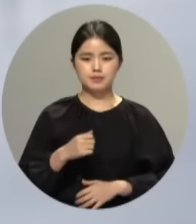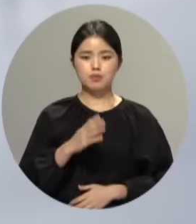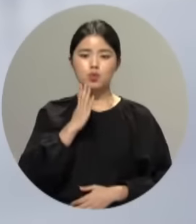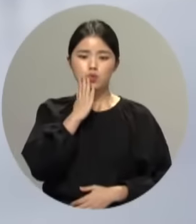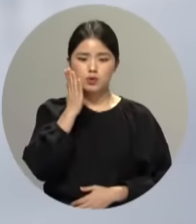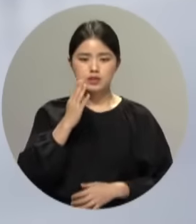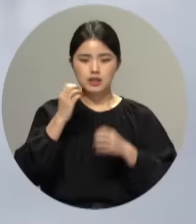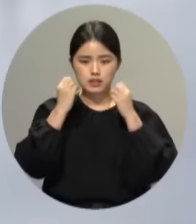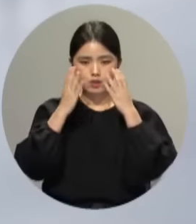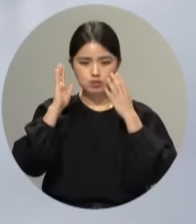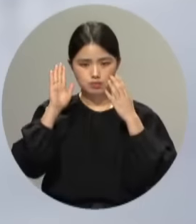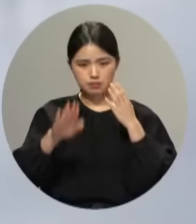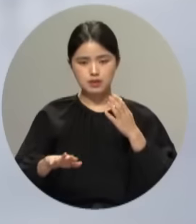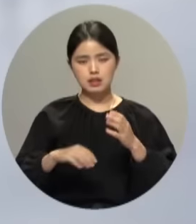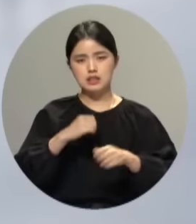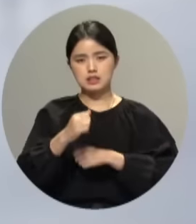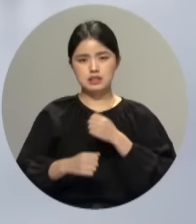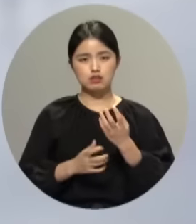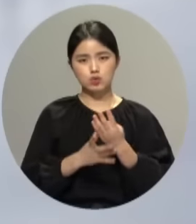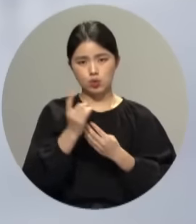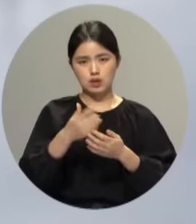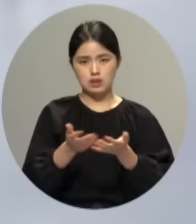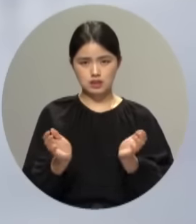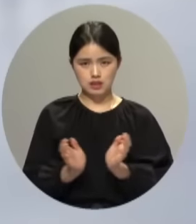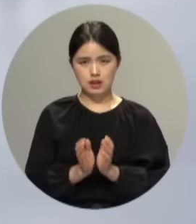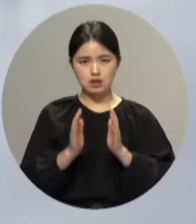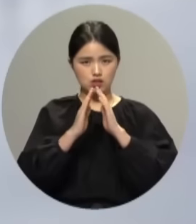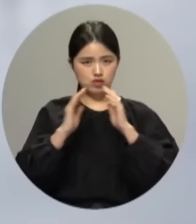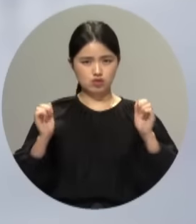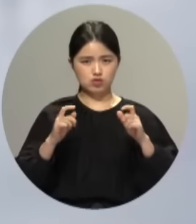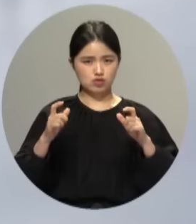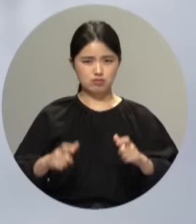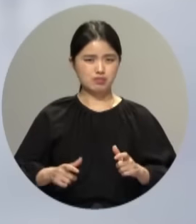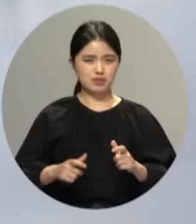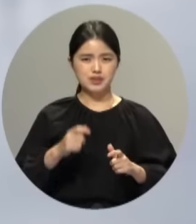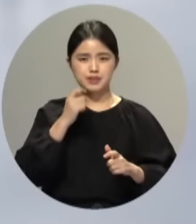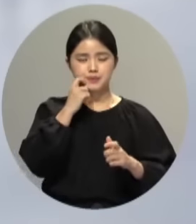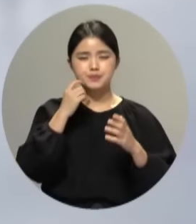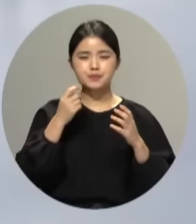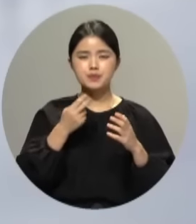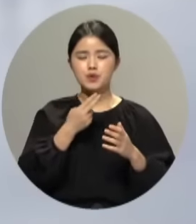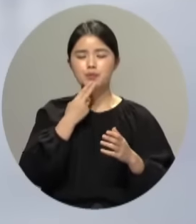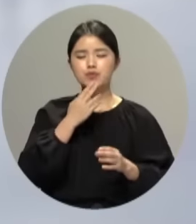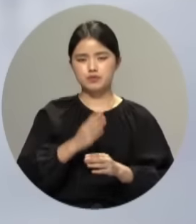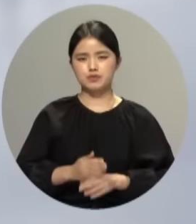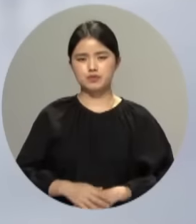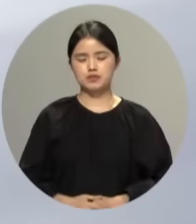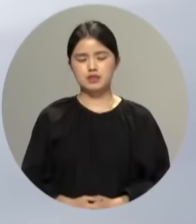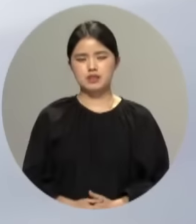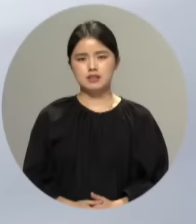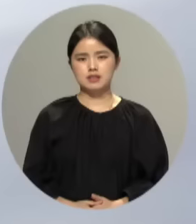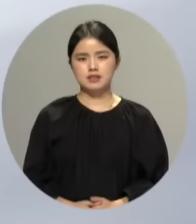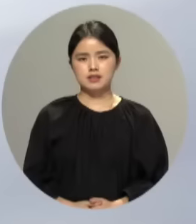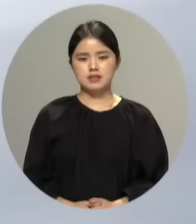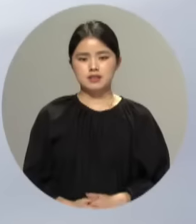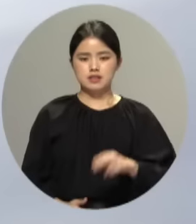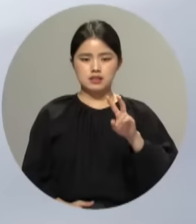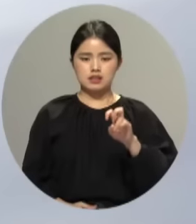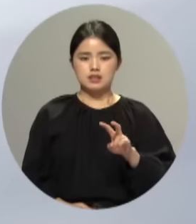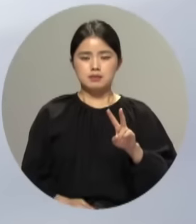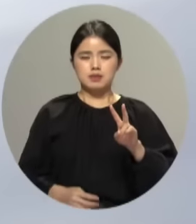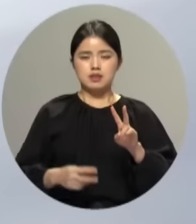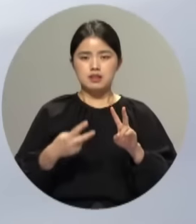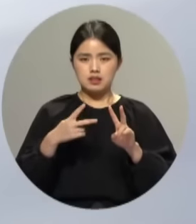개혁신당 자유통일당 전북에서 큰 반향을 일으키지 못하고 있는 것으로 조사됐습니다 22대